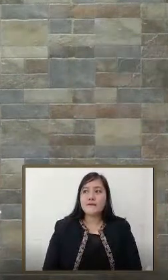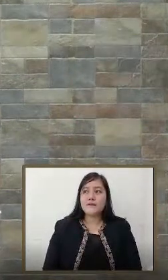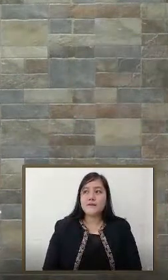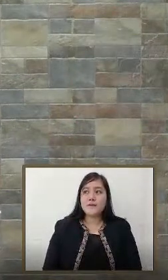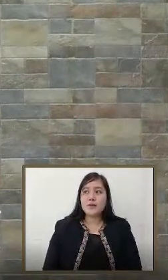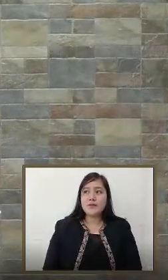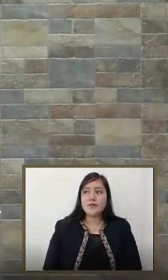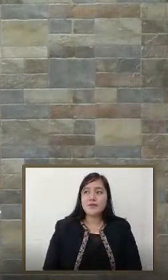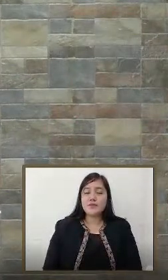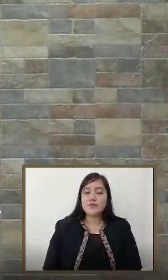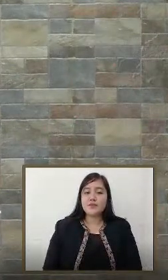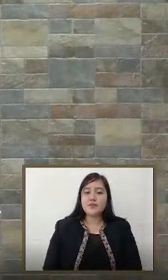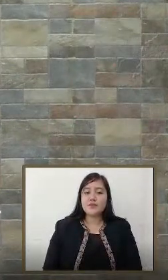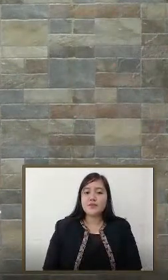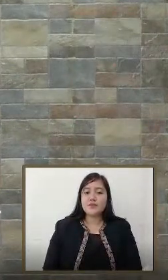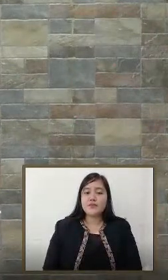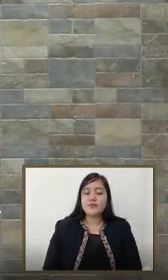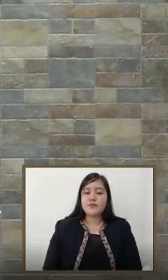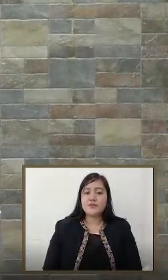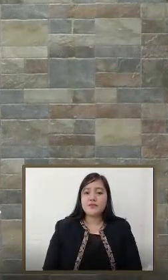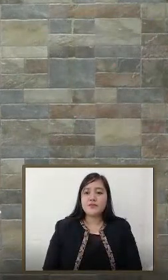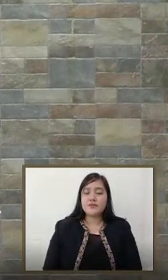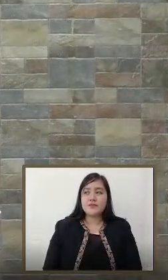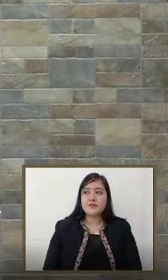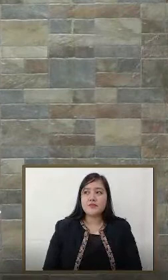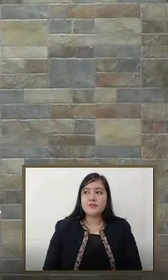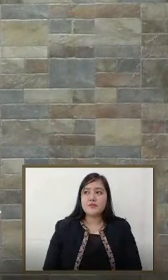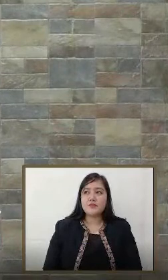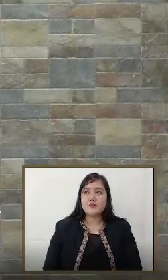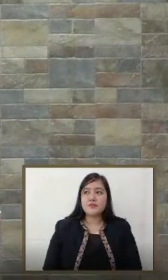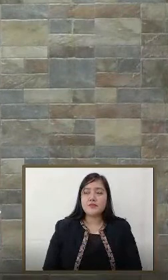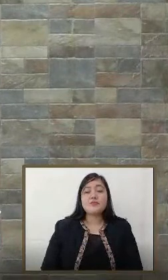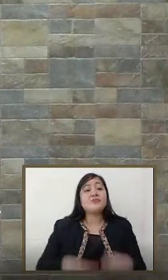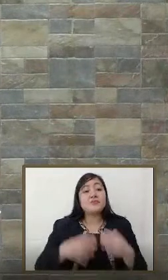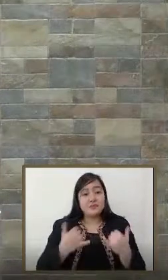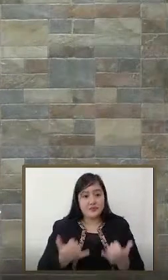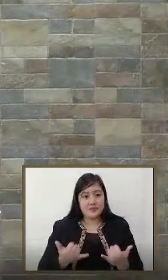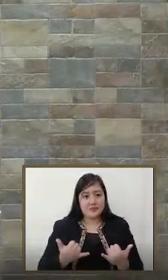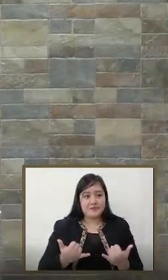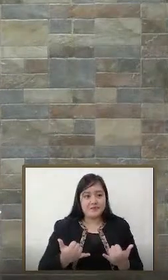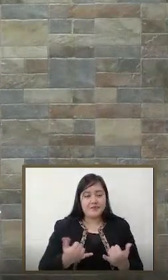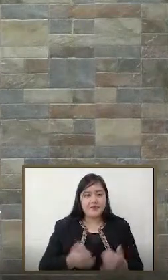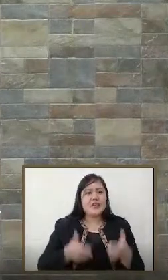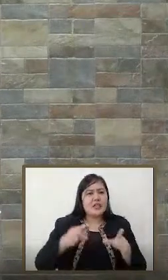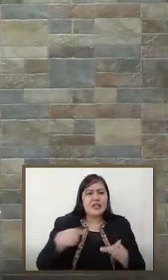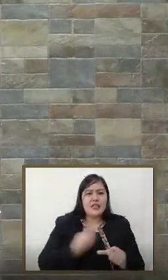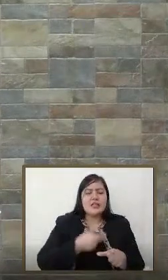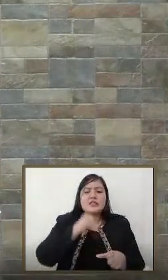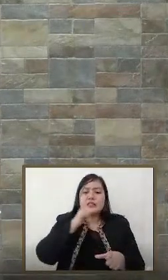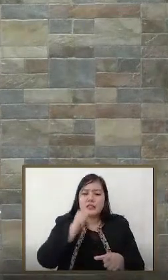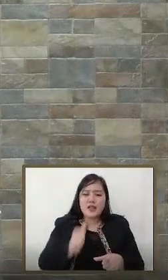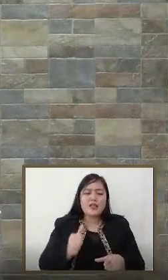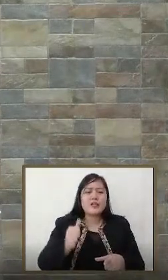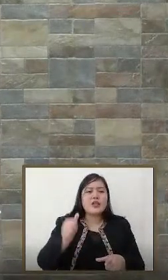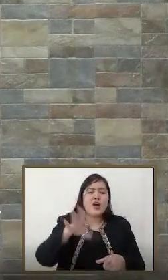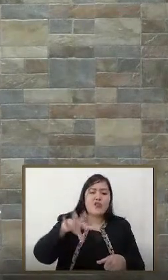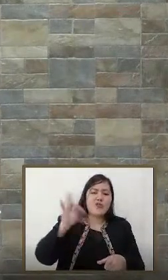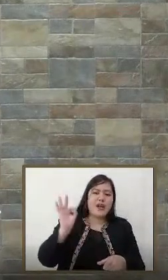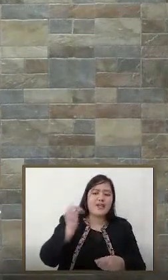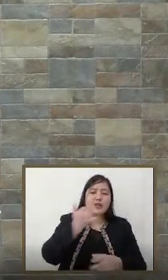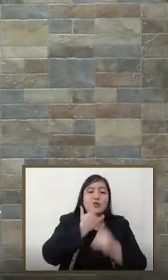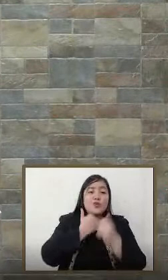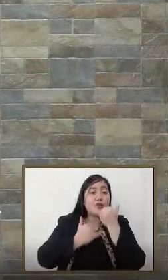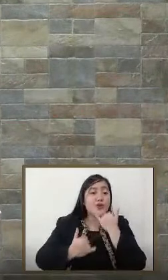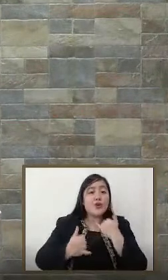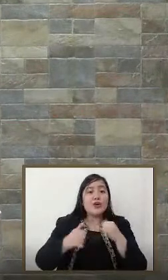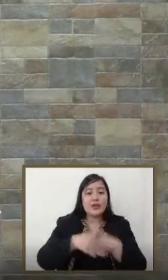ng mali sa sinasabi ng iba, alam kong hindi ganyan ang ibig mong sabihin. Ang ibig mo sabihin ay ganito. You see? But you